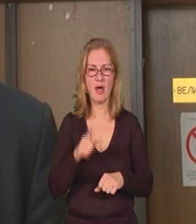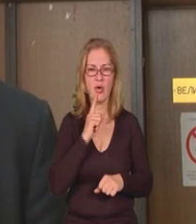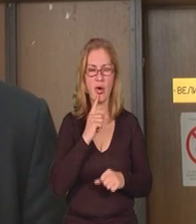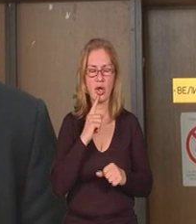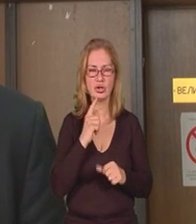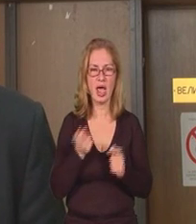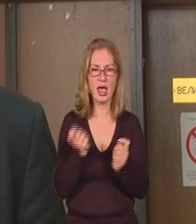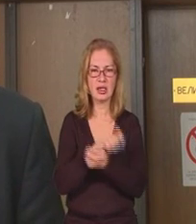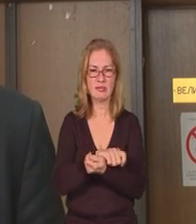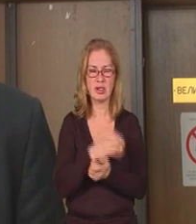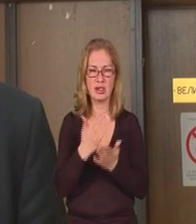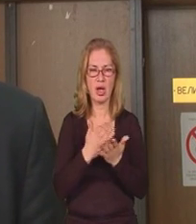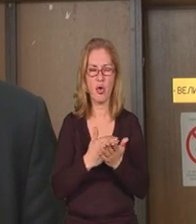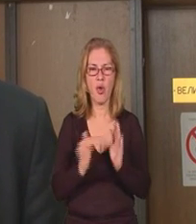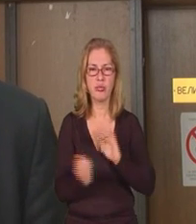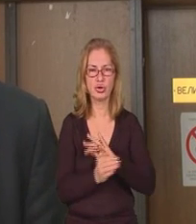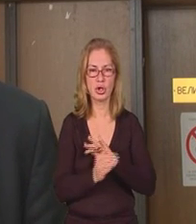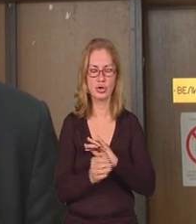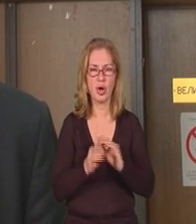zakona o budžetskom sistemu.